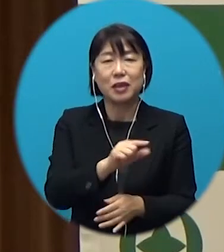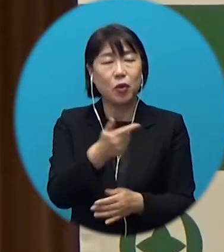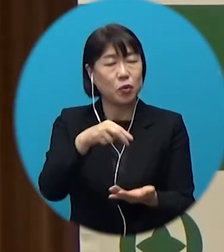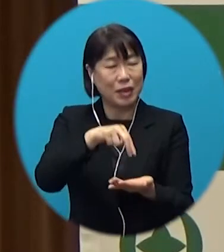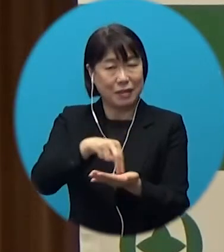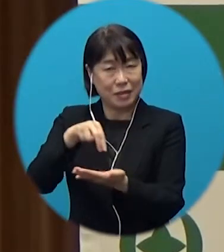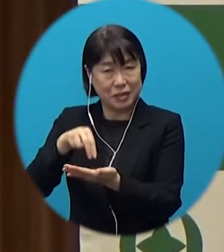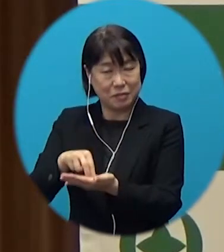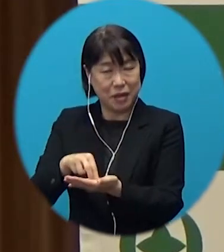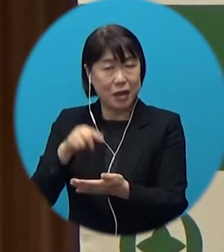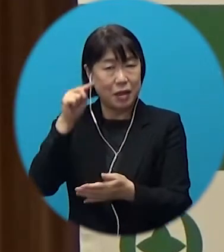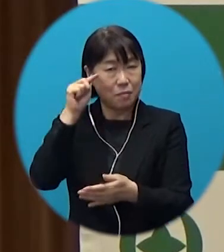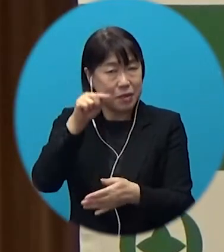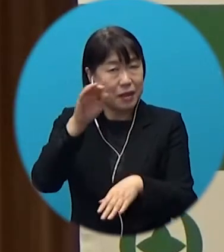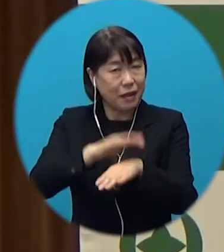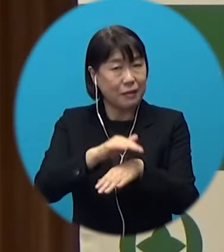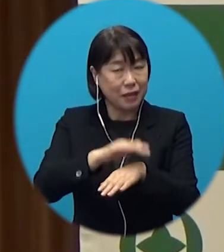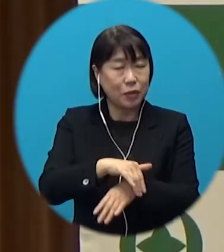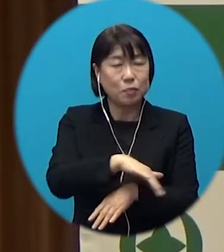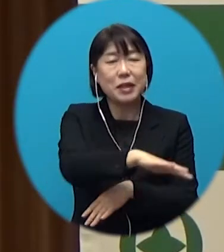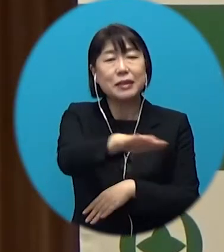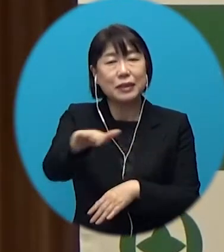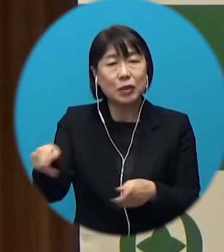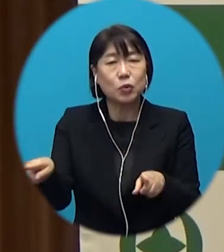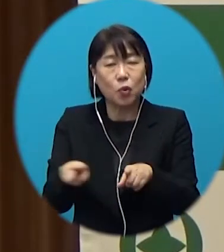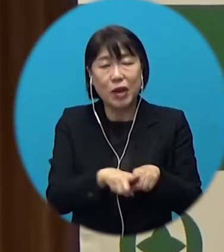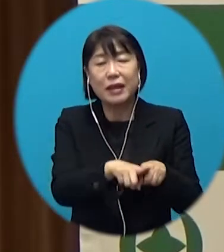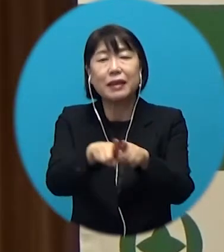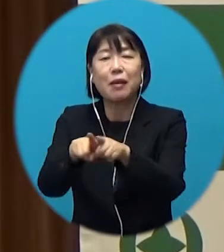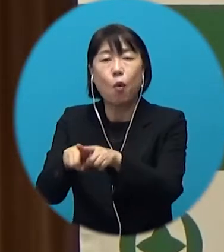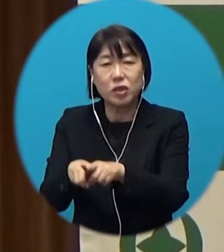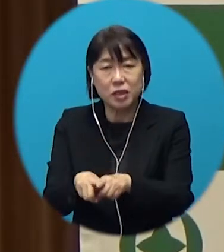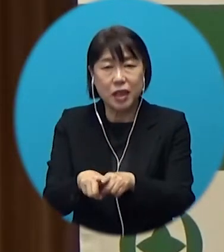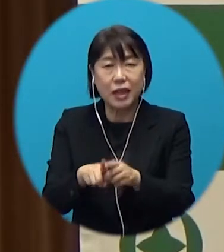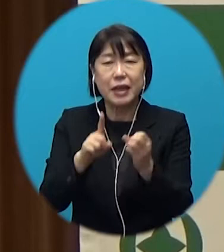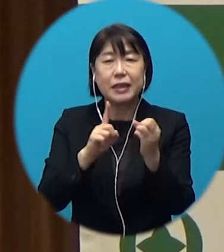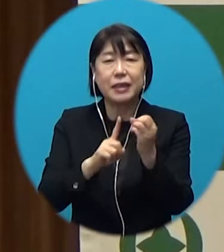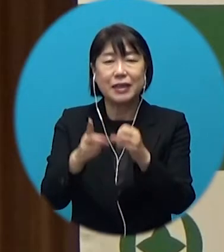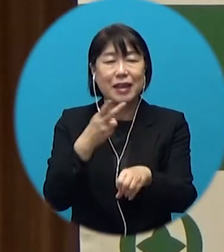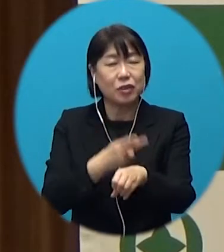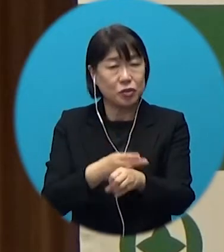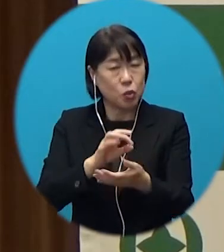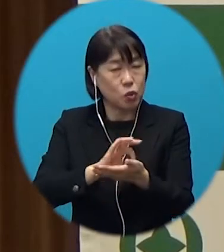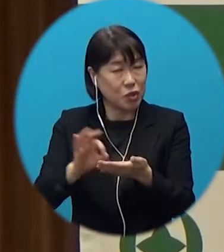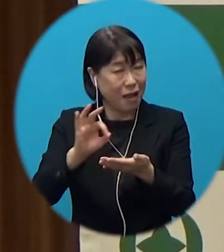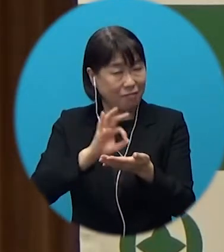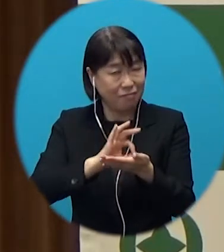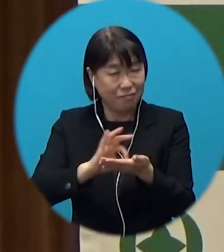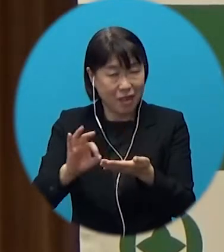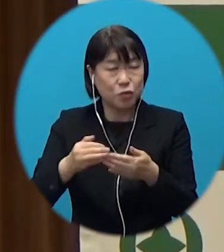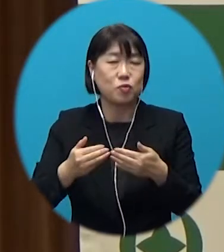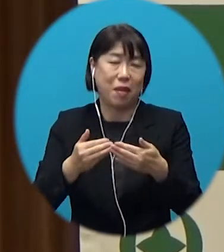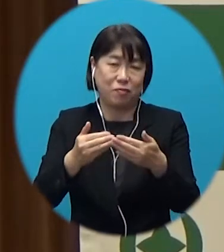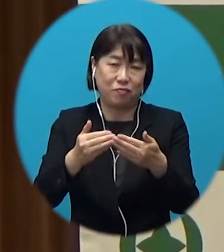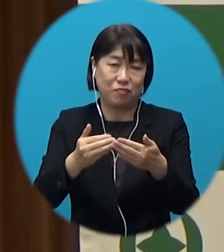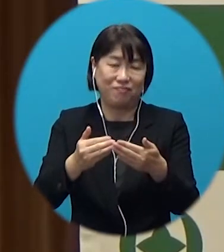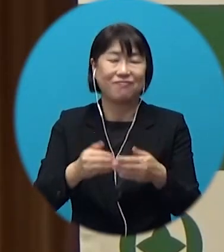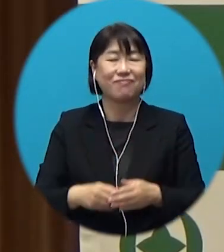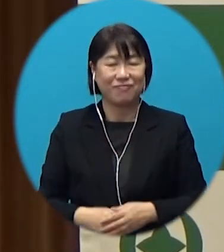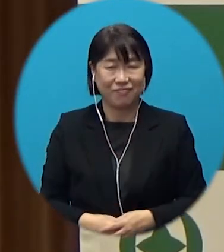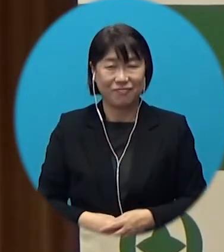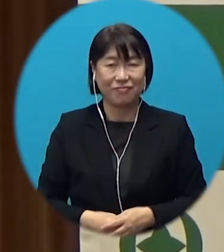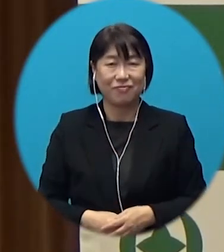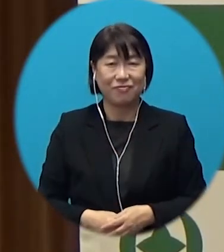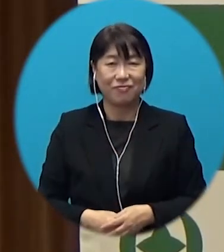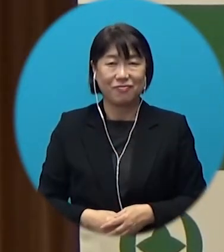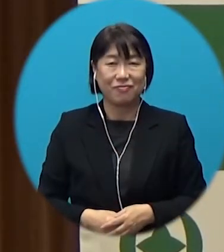点を皆さんと連携をして、デジタル技術の活用を積極的に進めていくことを掲げています。